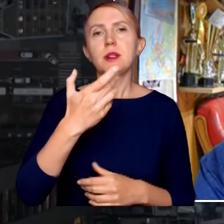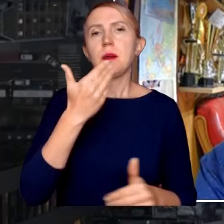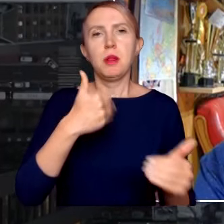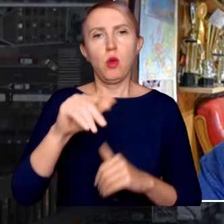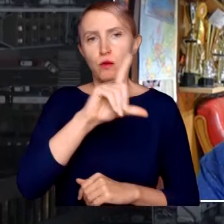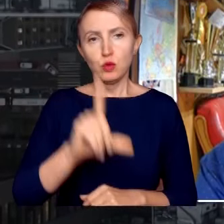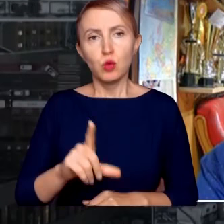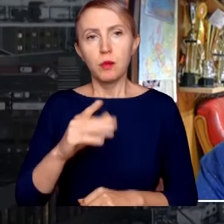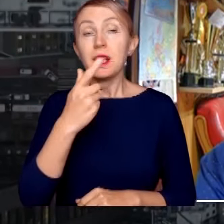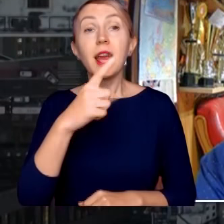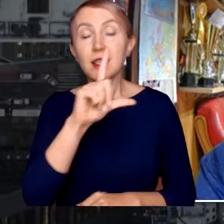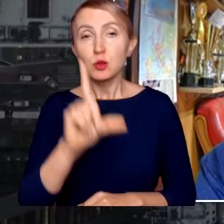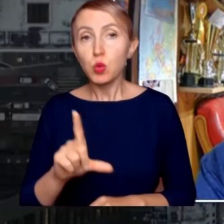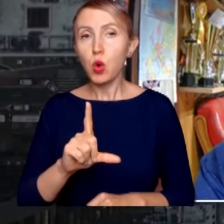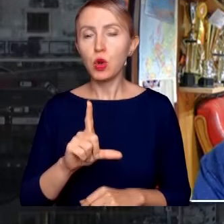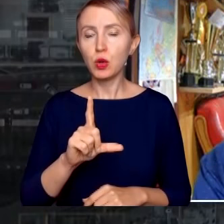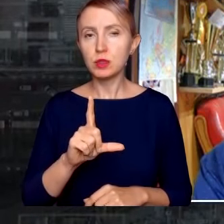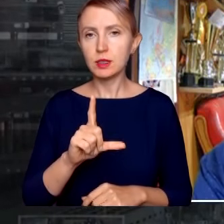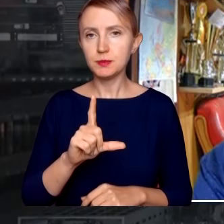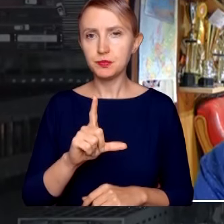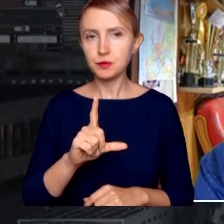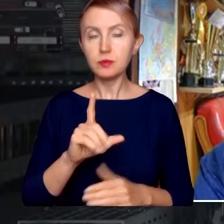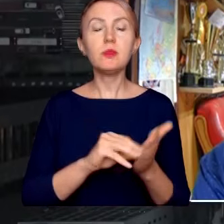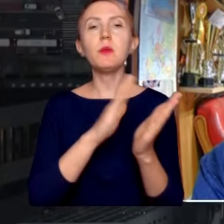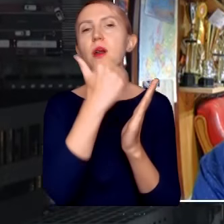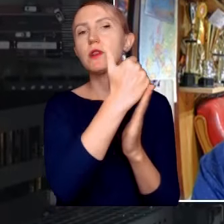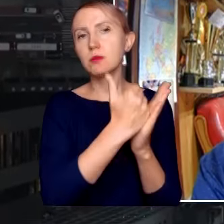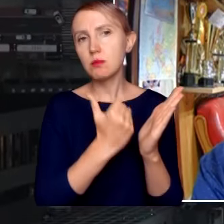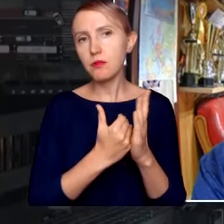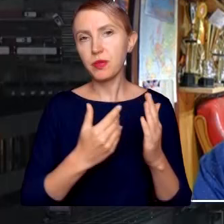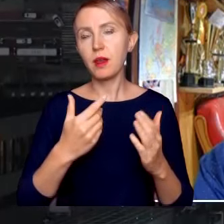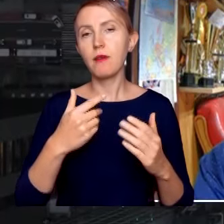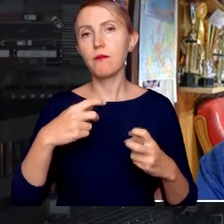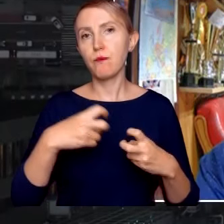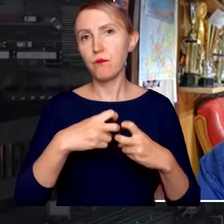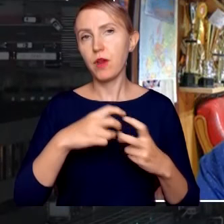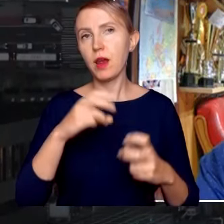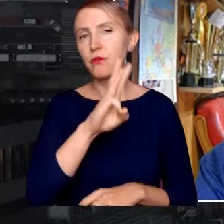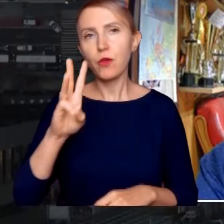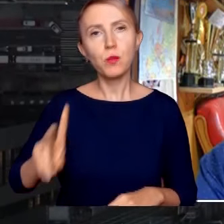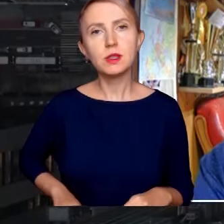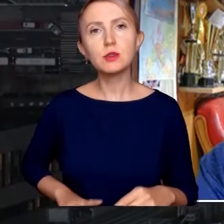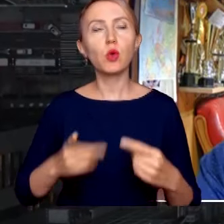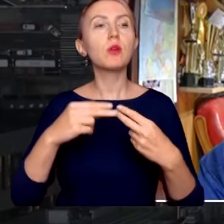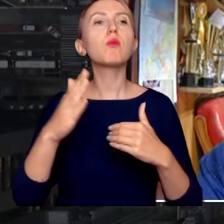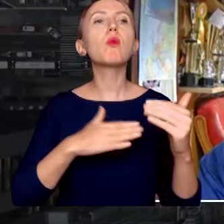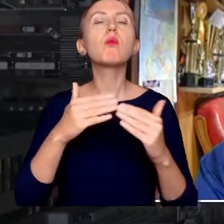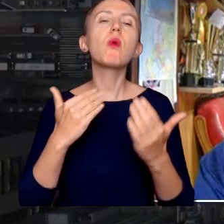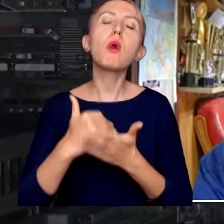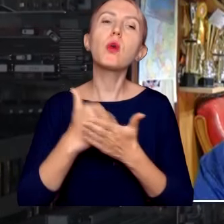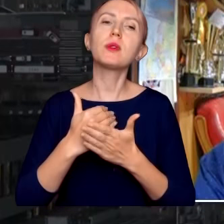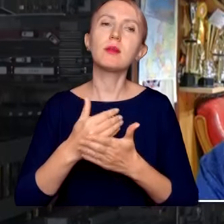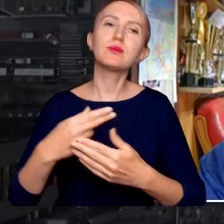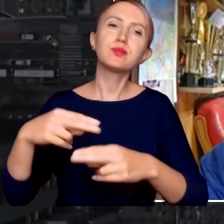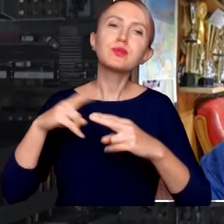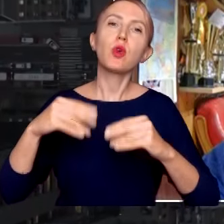w wytycznych na stronie resortu spraw wewnętrznych jest napisane, że oni pomogą nam w odbudowie złej sytuacji demograficznej. No to jak nam